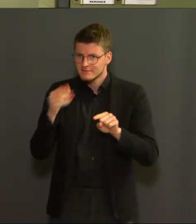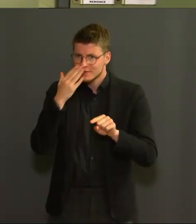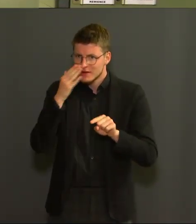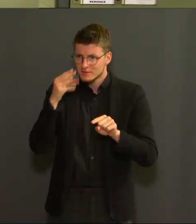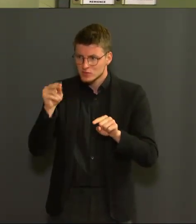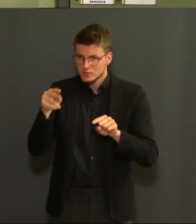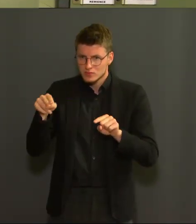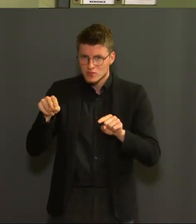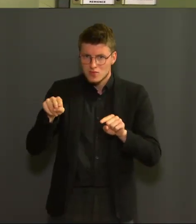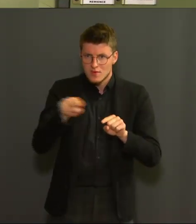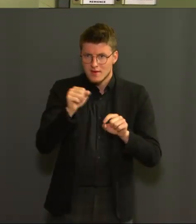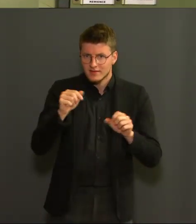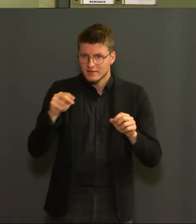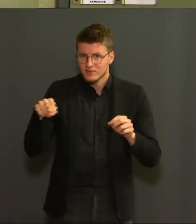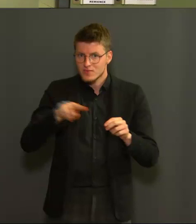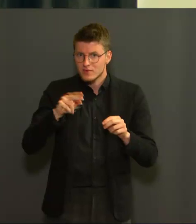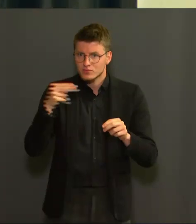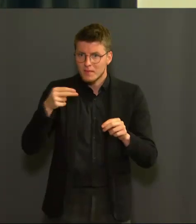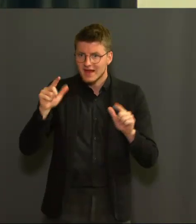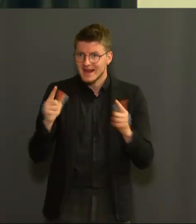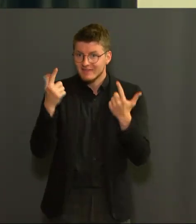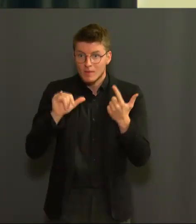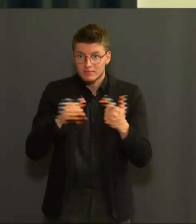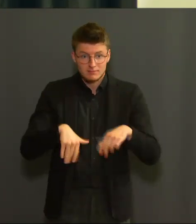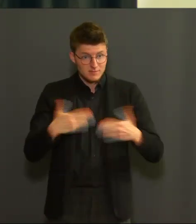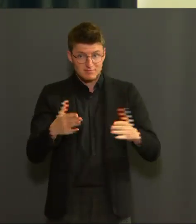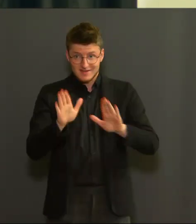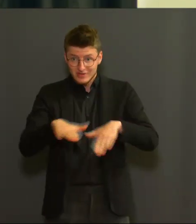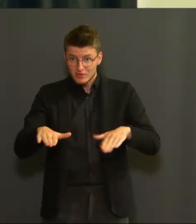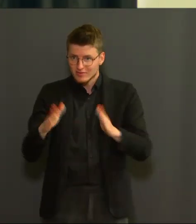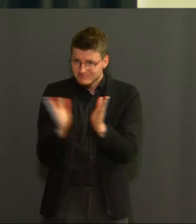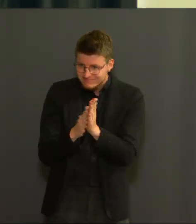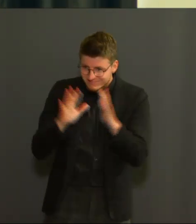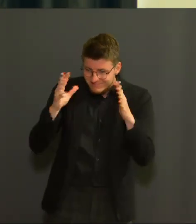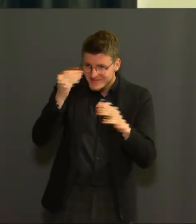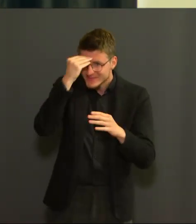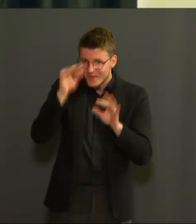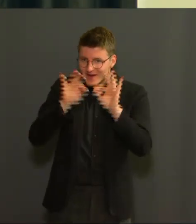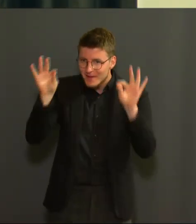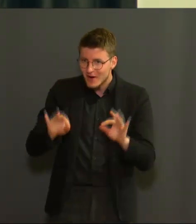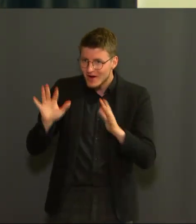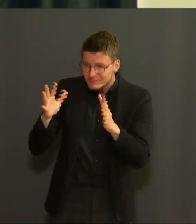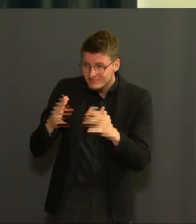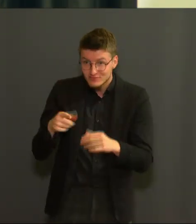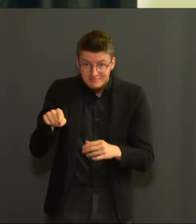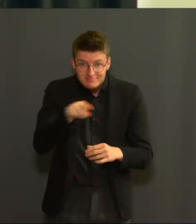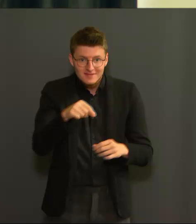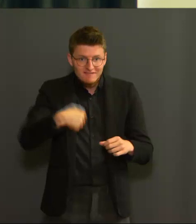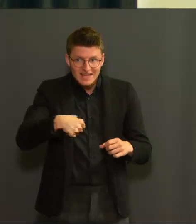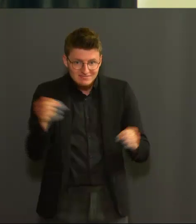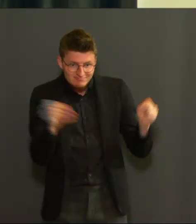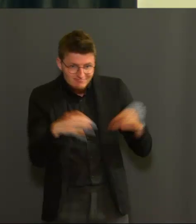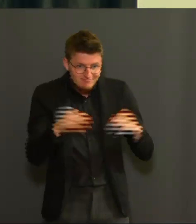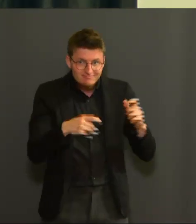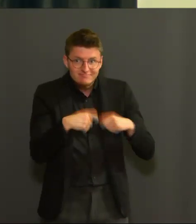We feliciteren onze kinderen met hun schoolrapport, we pakken onze valiezen of we dromen van een Europese